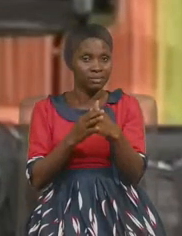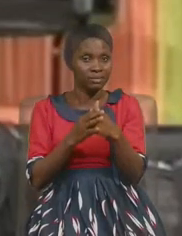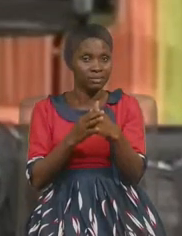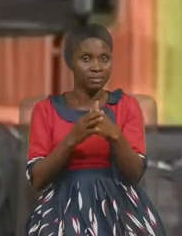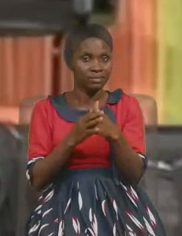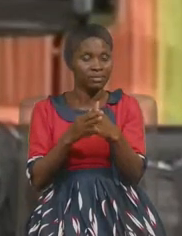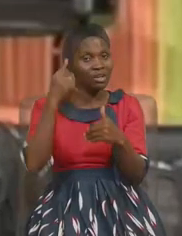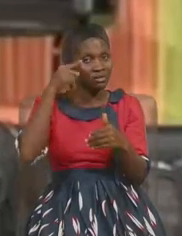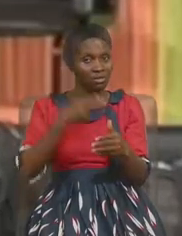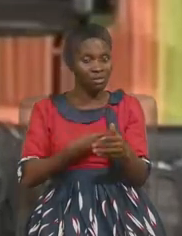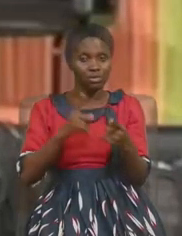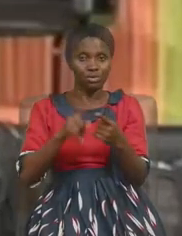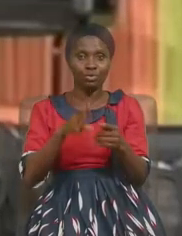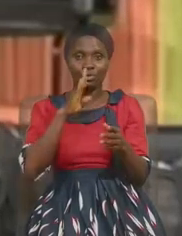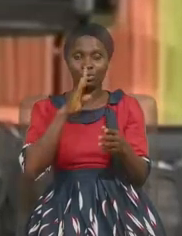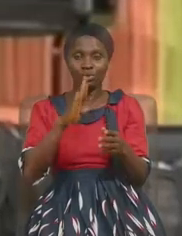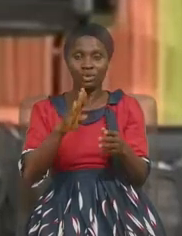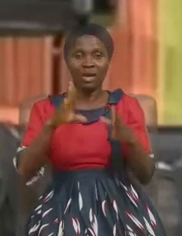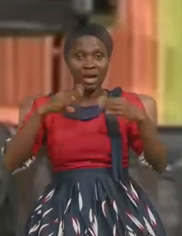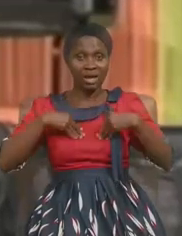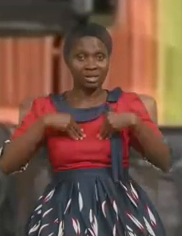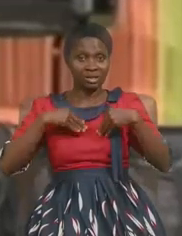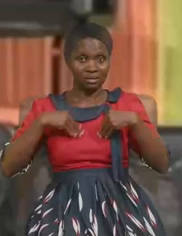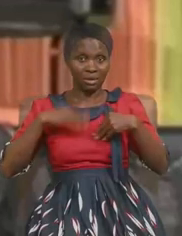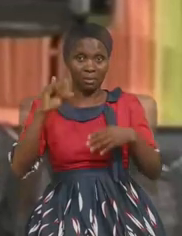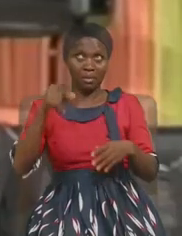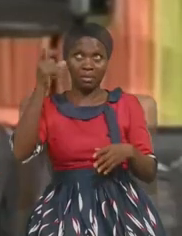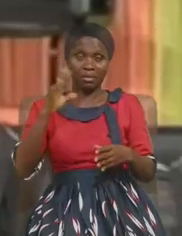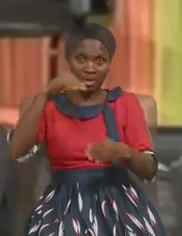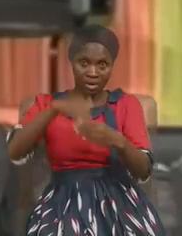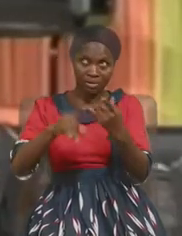Pour que nous soyons acceptés au ciel.